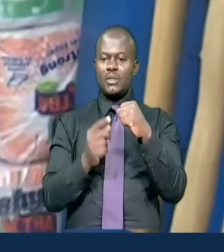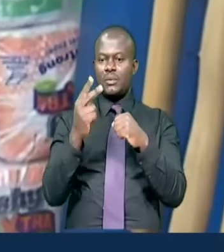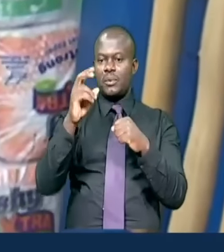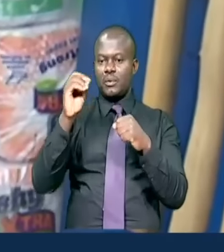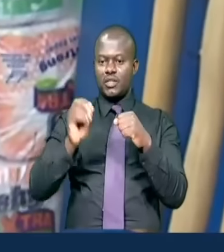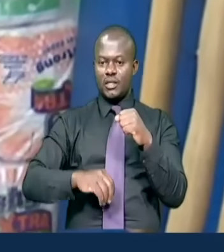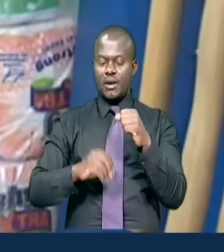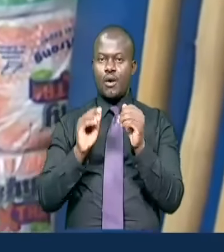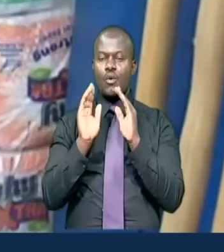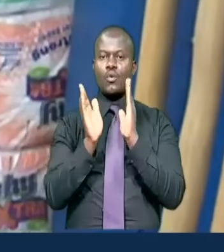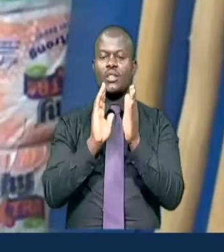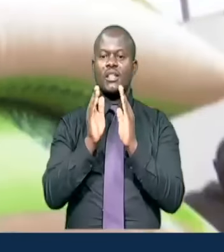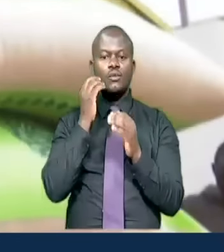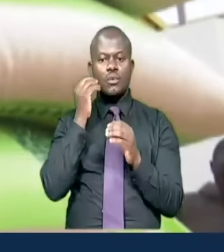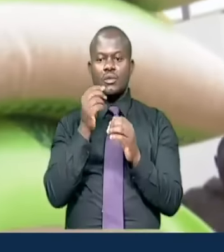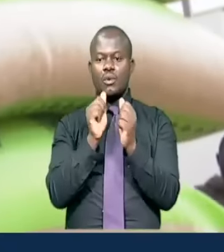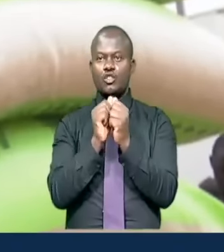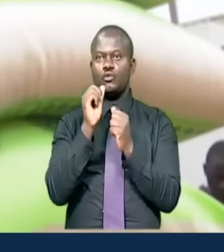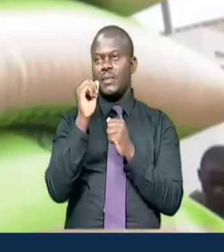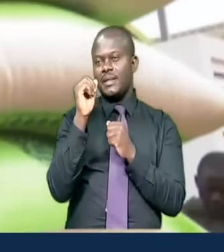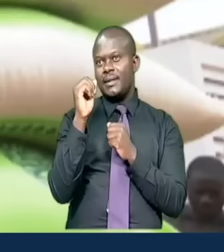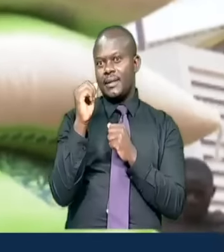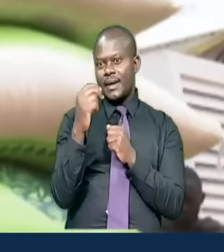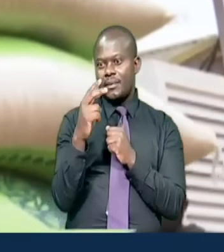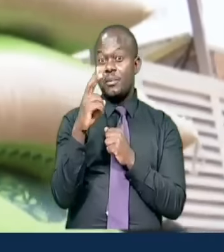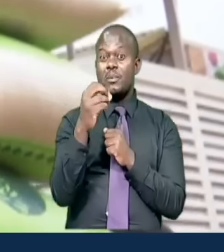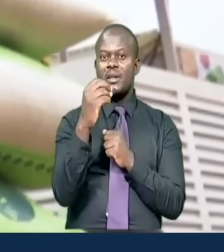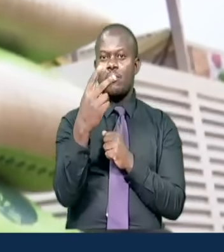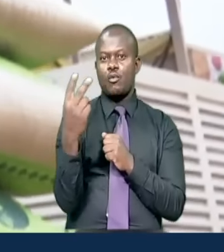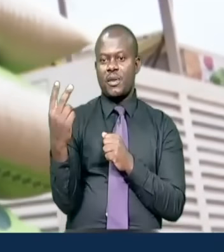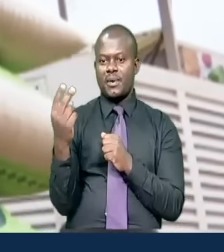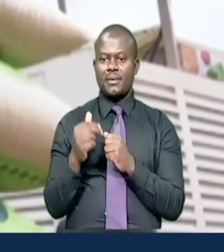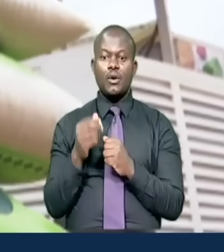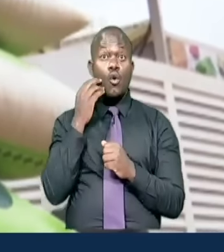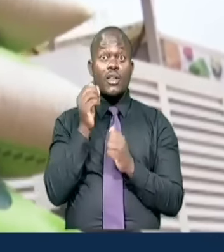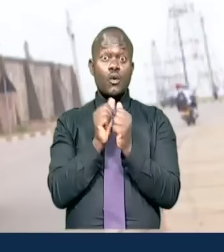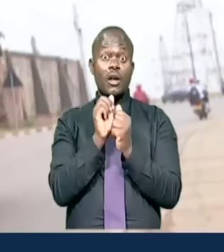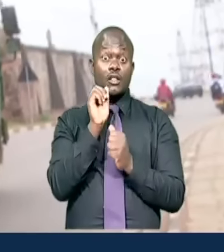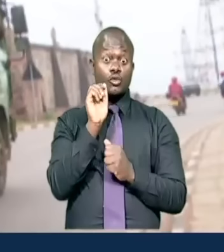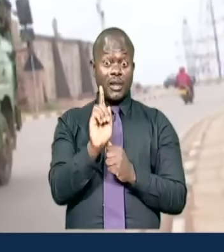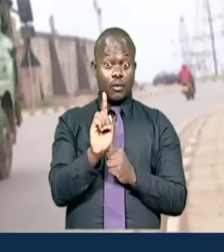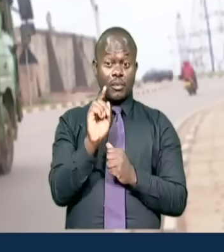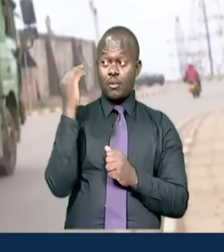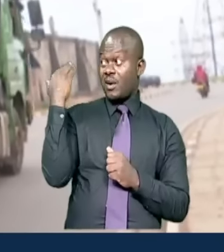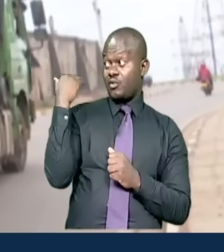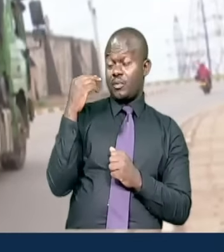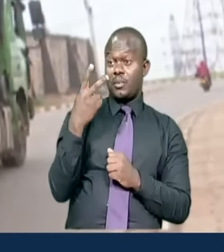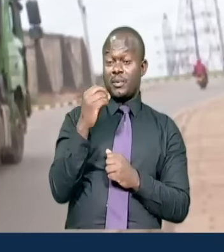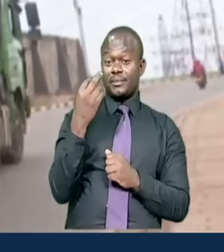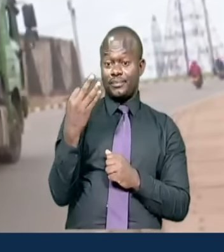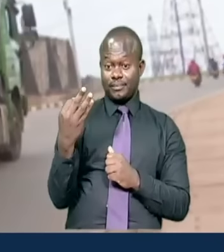6.2% ugeranyije n'Ukuboza 2022. Mu kwezi k'Ugushyingo umwaka ushize